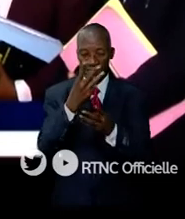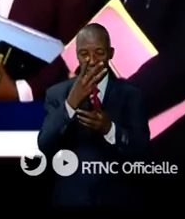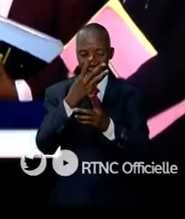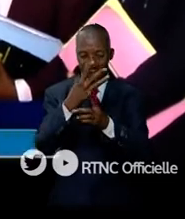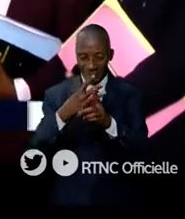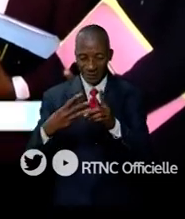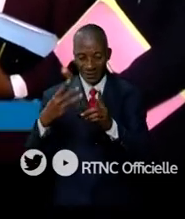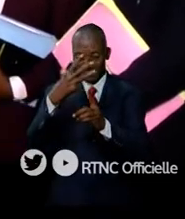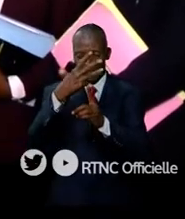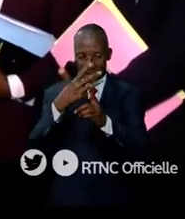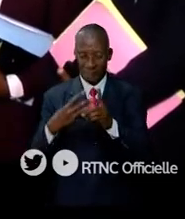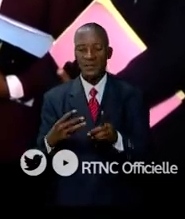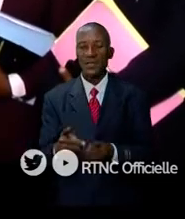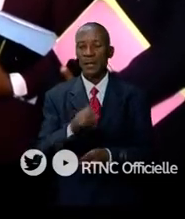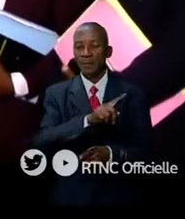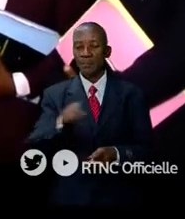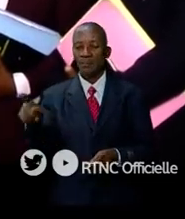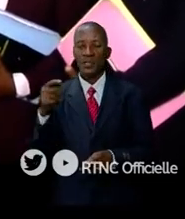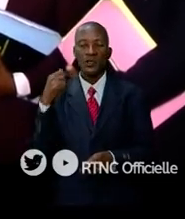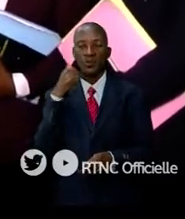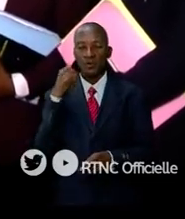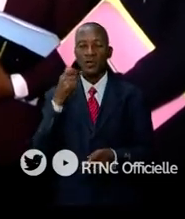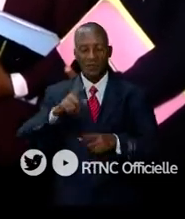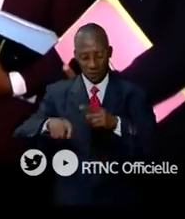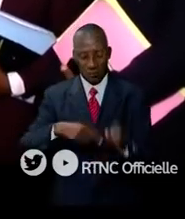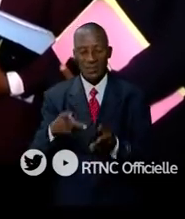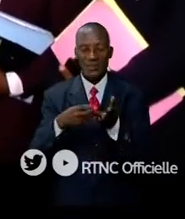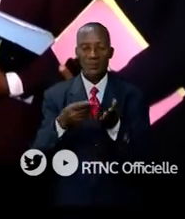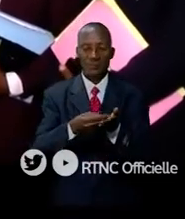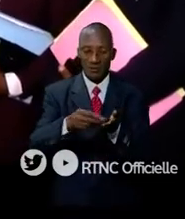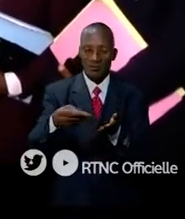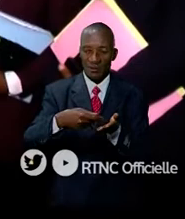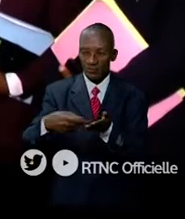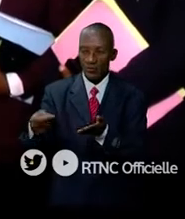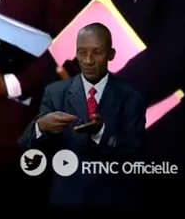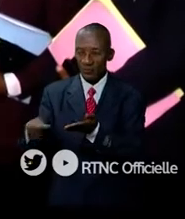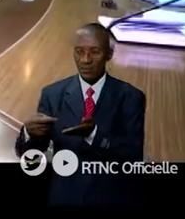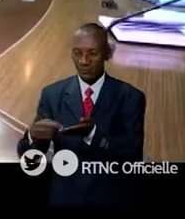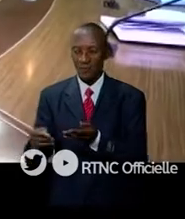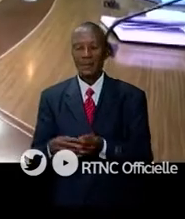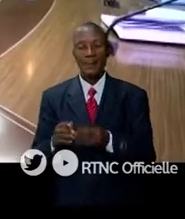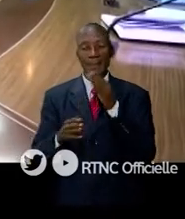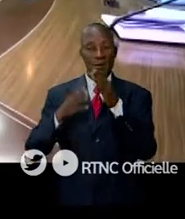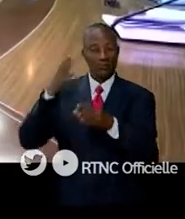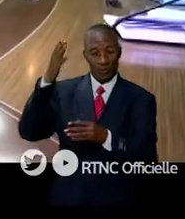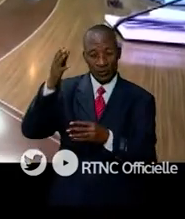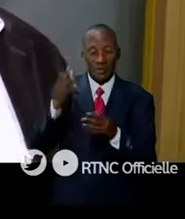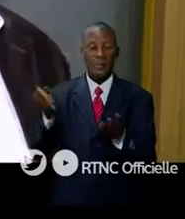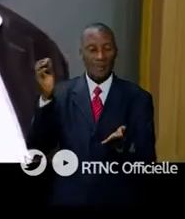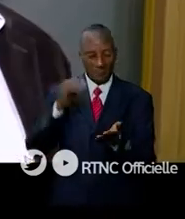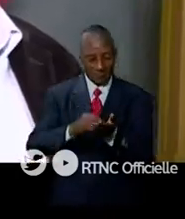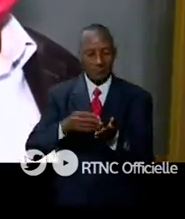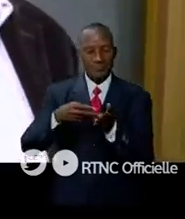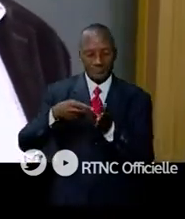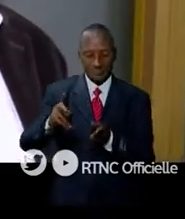et on va voir les recettes de la République parce que nous avions crisé et c'est dangereux que nous allons même criser